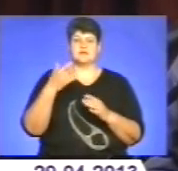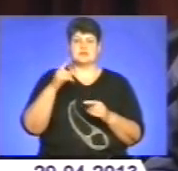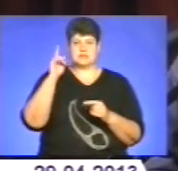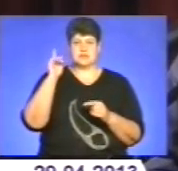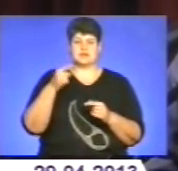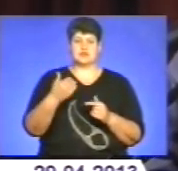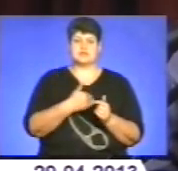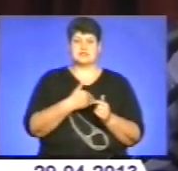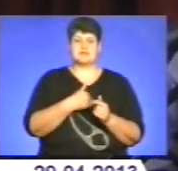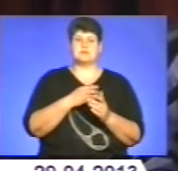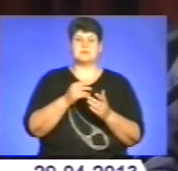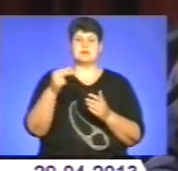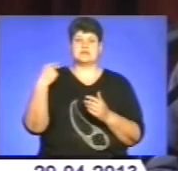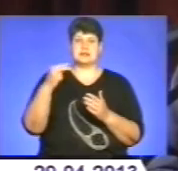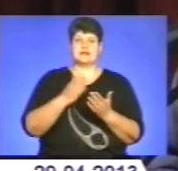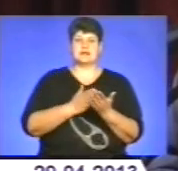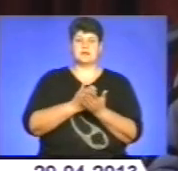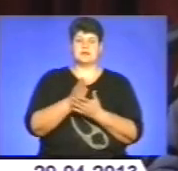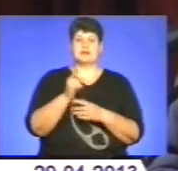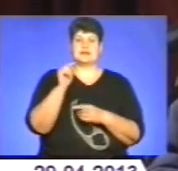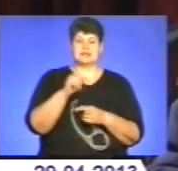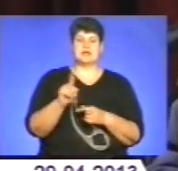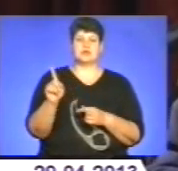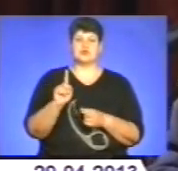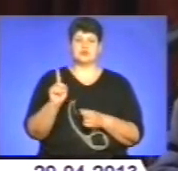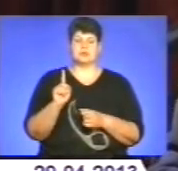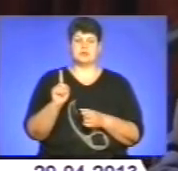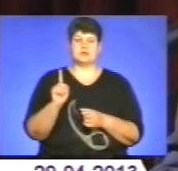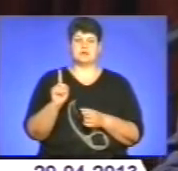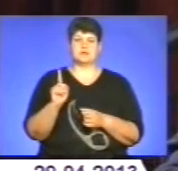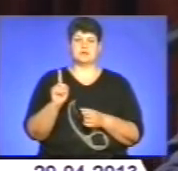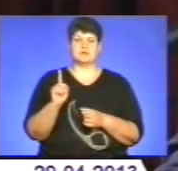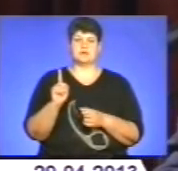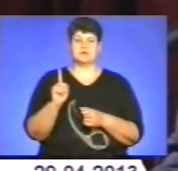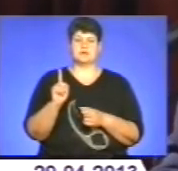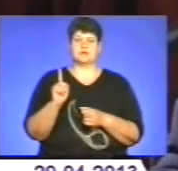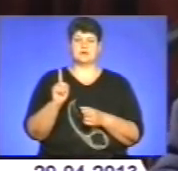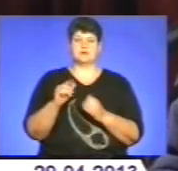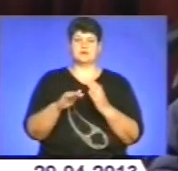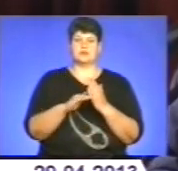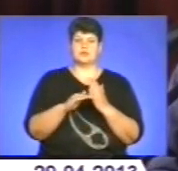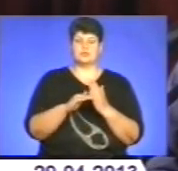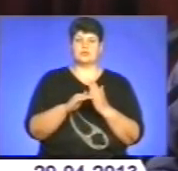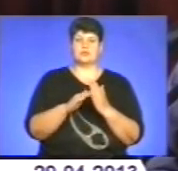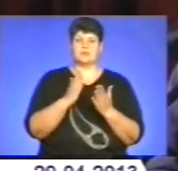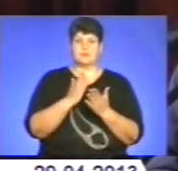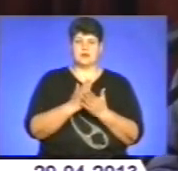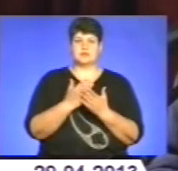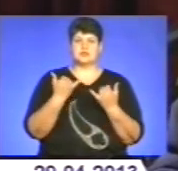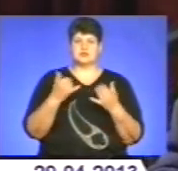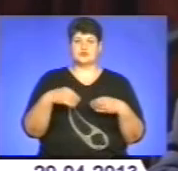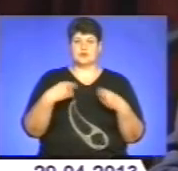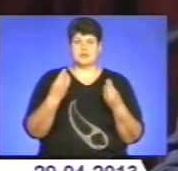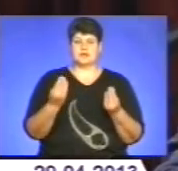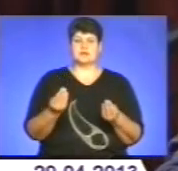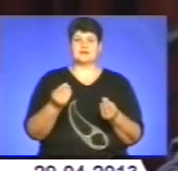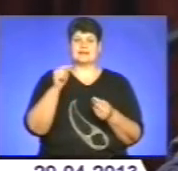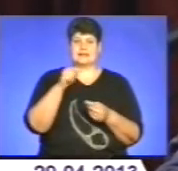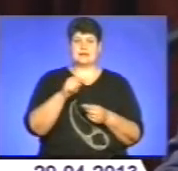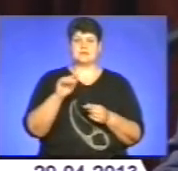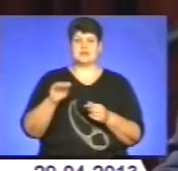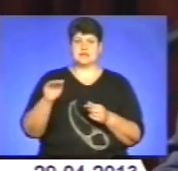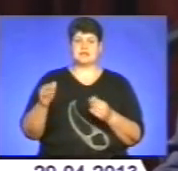ініціативи президента направлені на те, щоб допомогу сьогодні держава мати серйозно надавати це тим дітям,